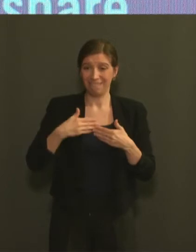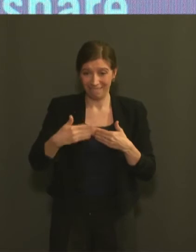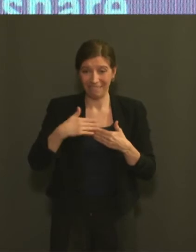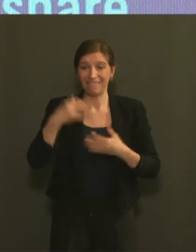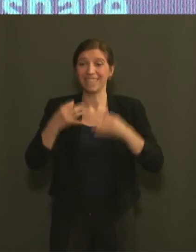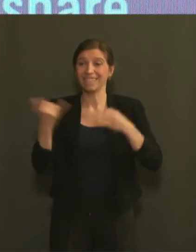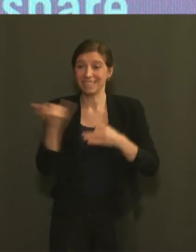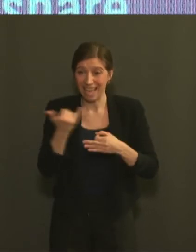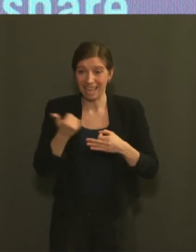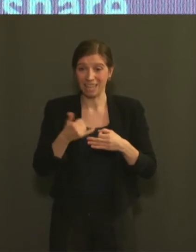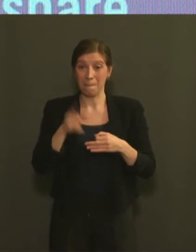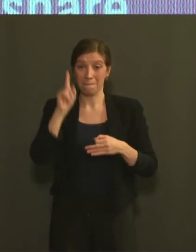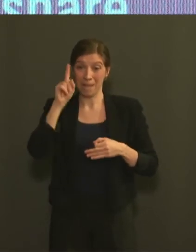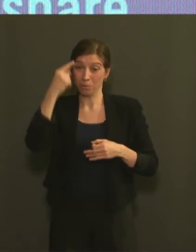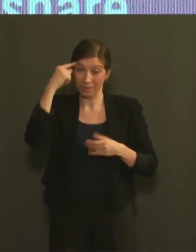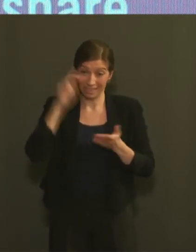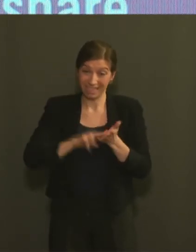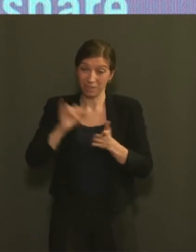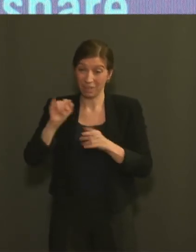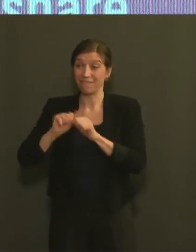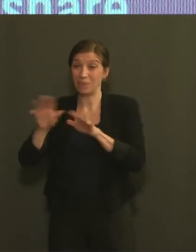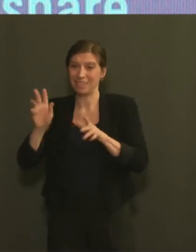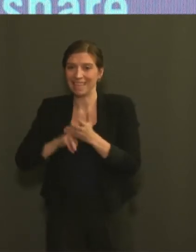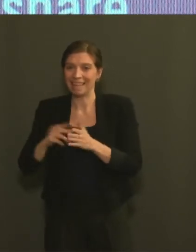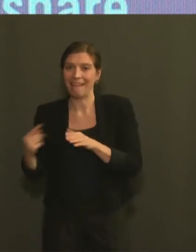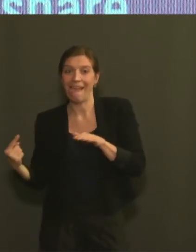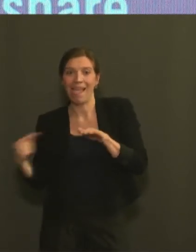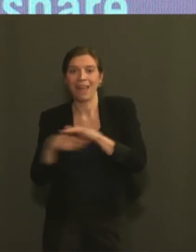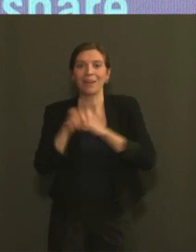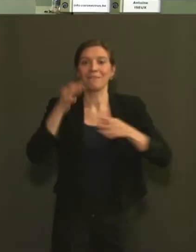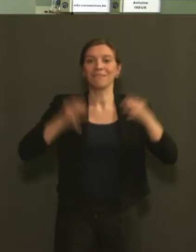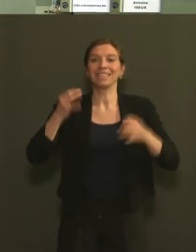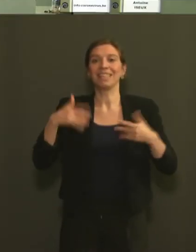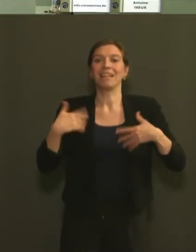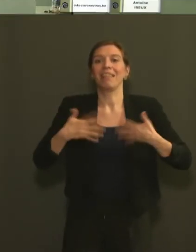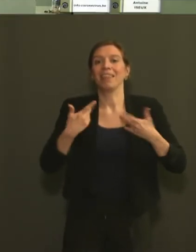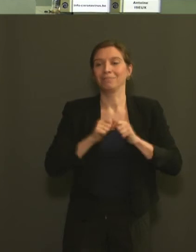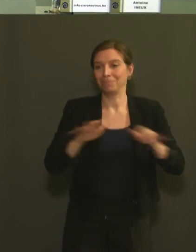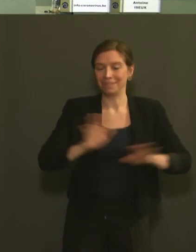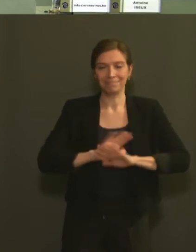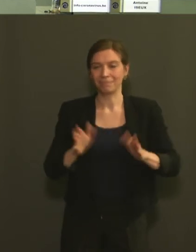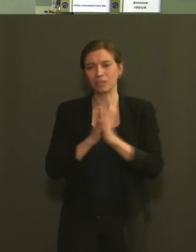egypte on veut des photos fait staff d'un cran